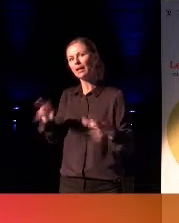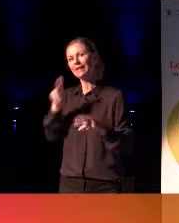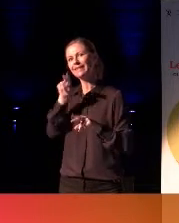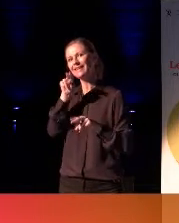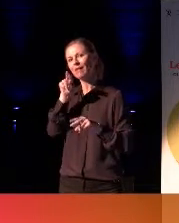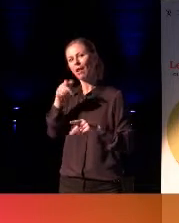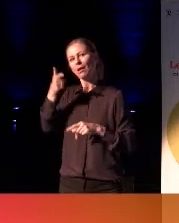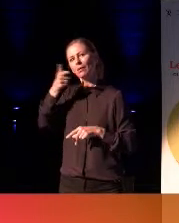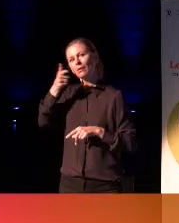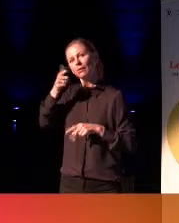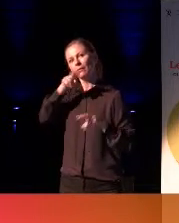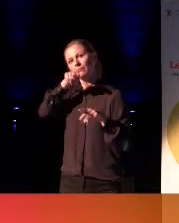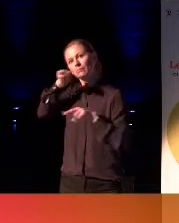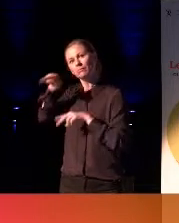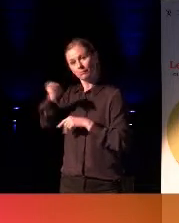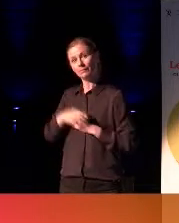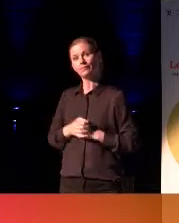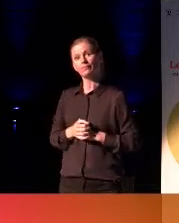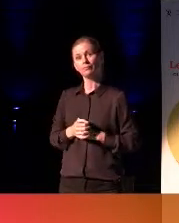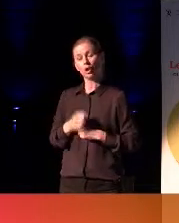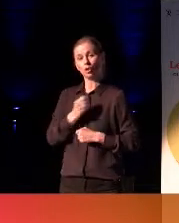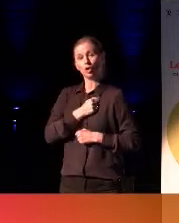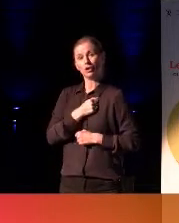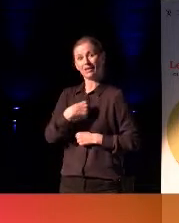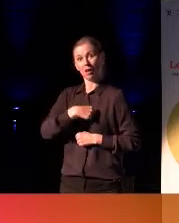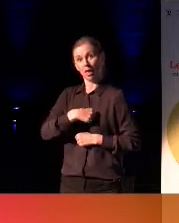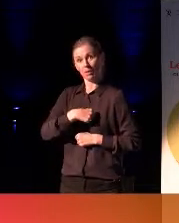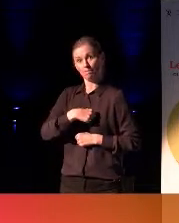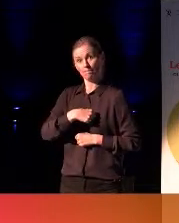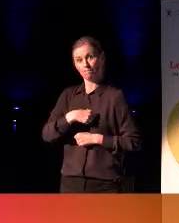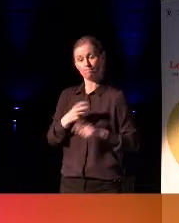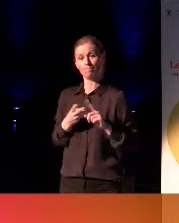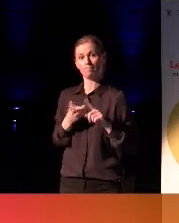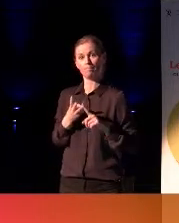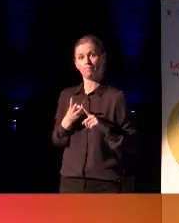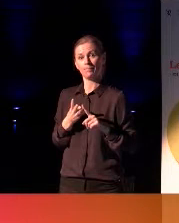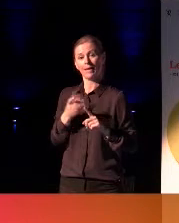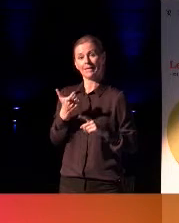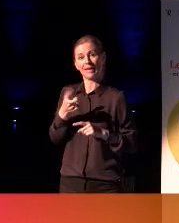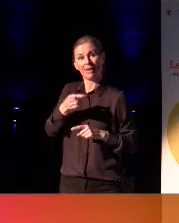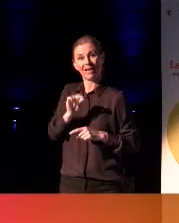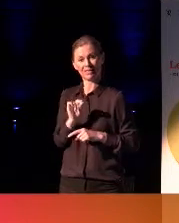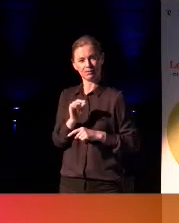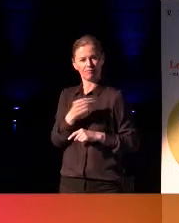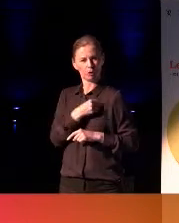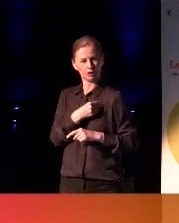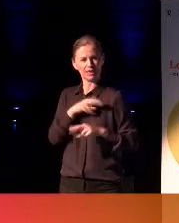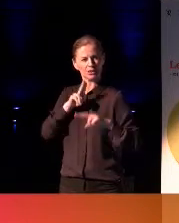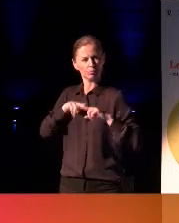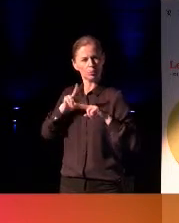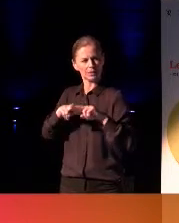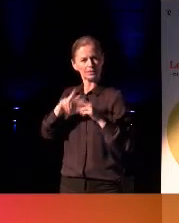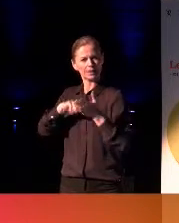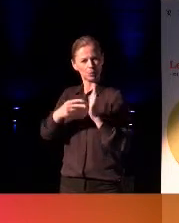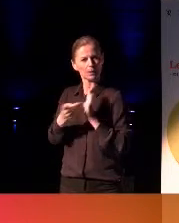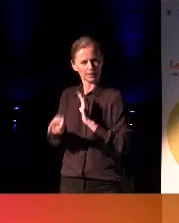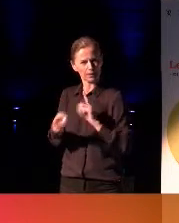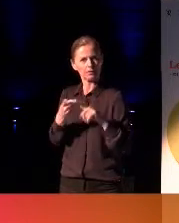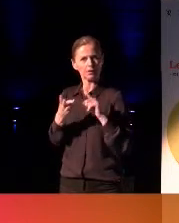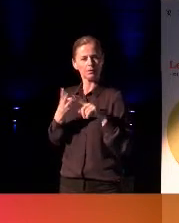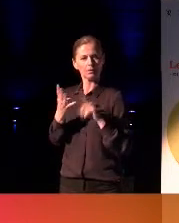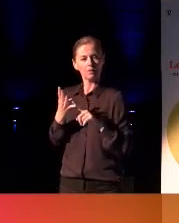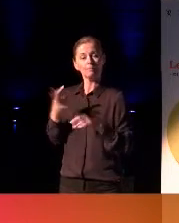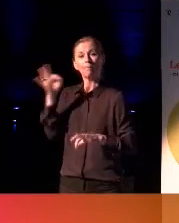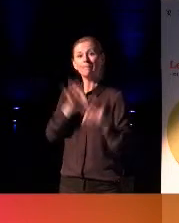tilsyn, kameraovervåkning og så videre. Det trygghetsalarmer, det GPS, altså varsling- og sporingsteknologi.